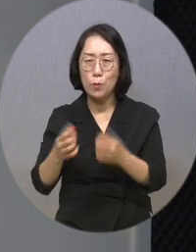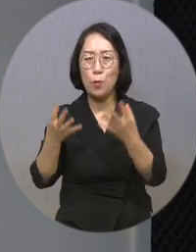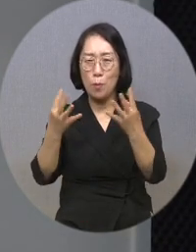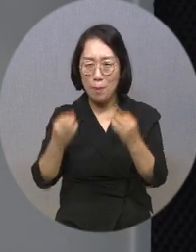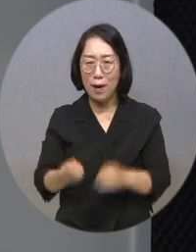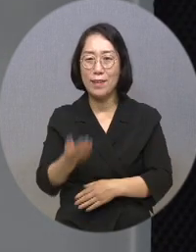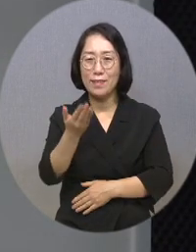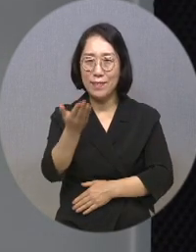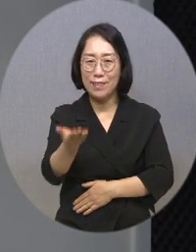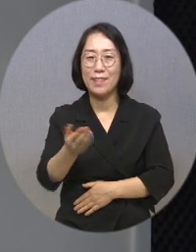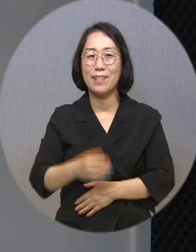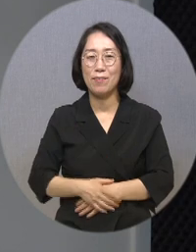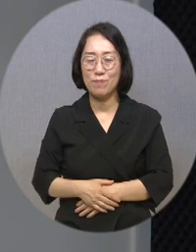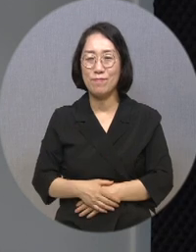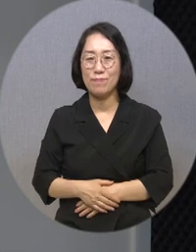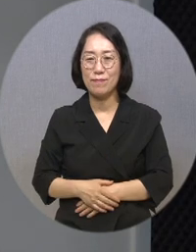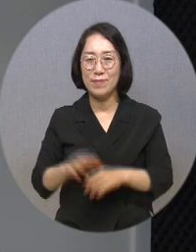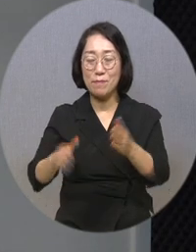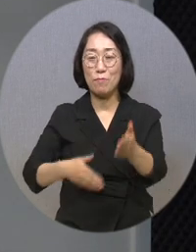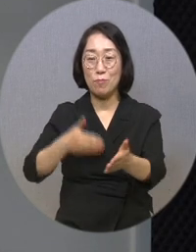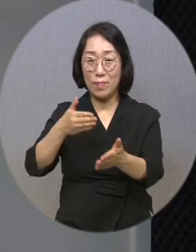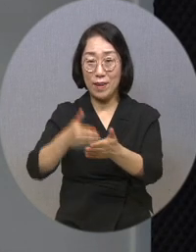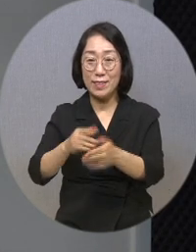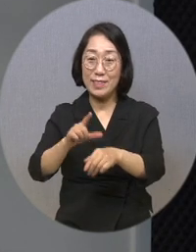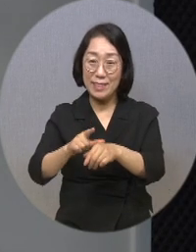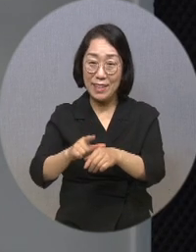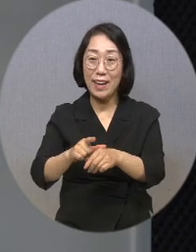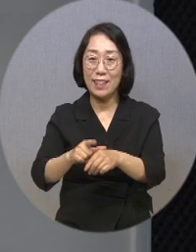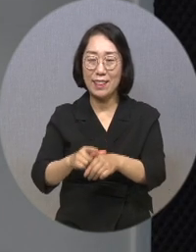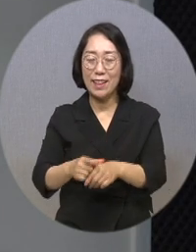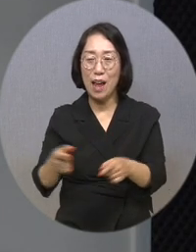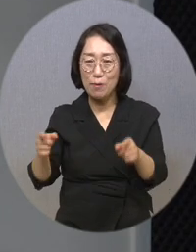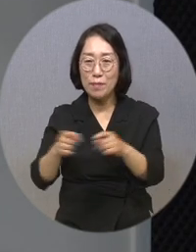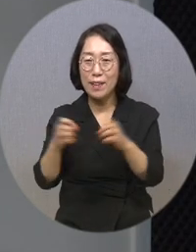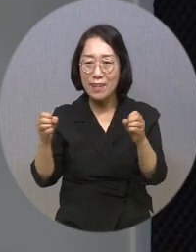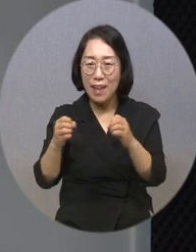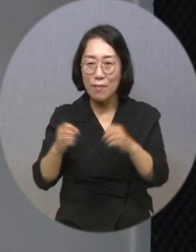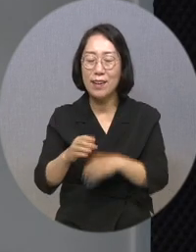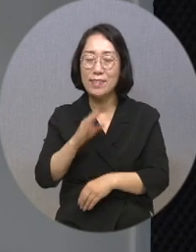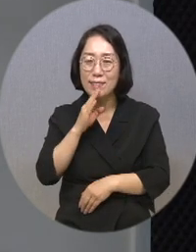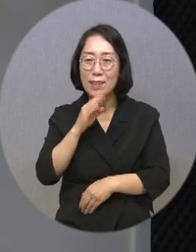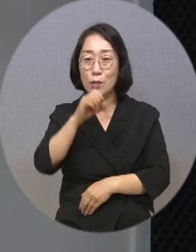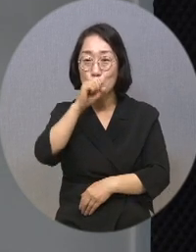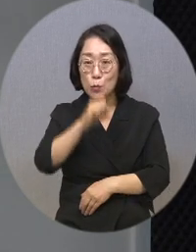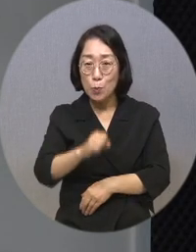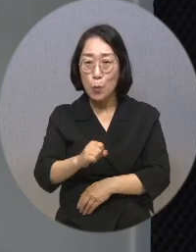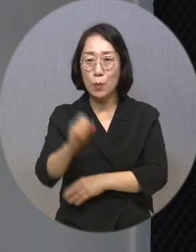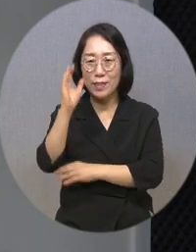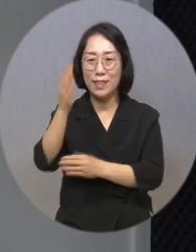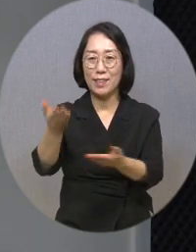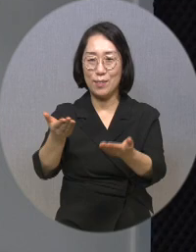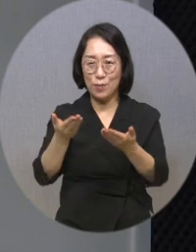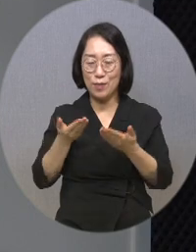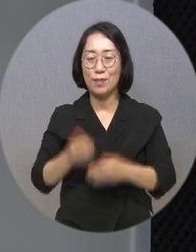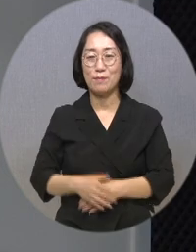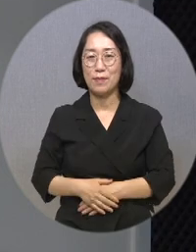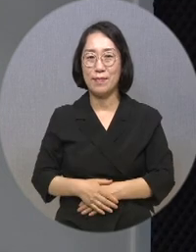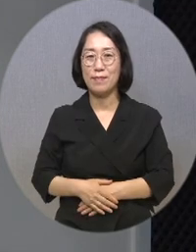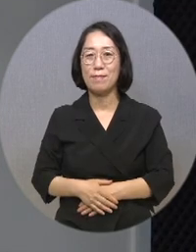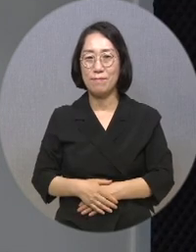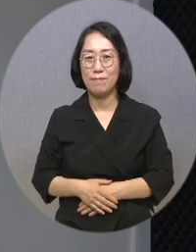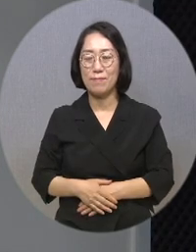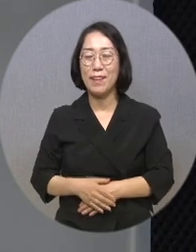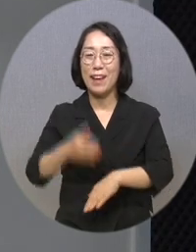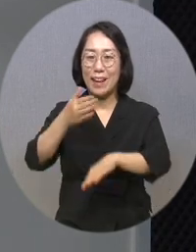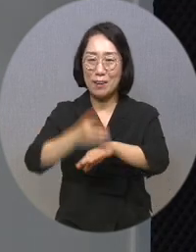같아요. 네, 지금까지 귀한 시간 내주셔서 정말 감사합니다. 정말 좋은 만남의 시간이었습니다.